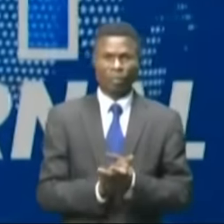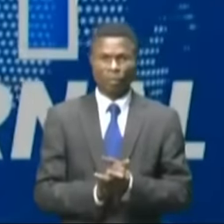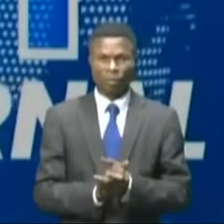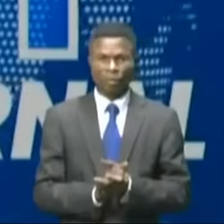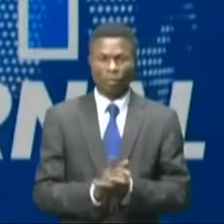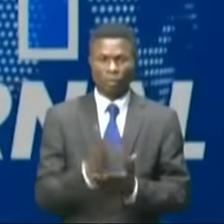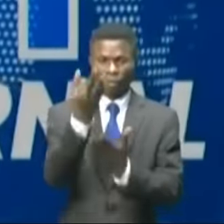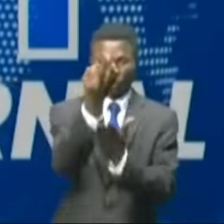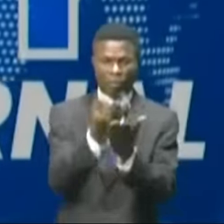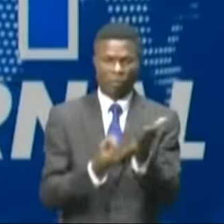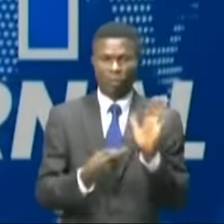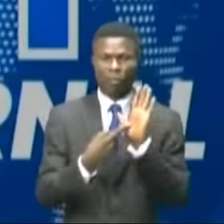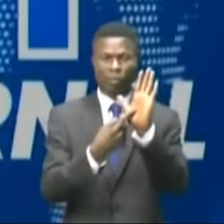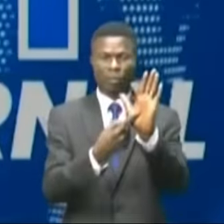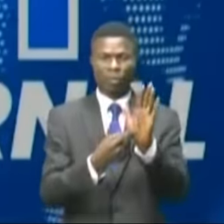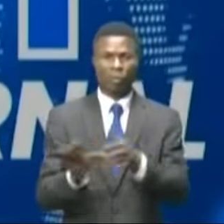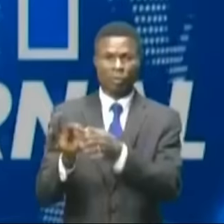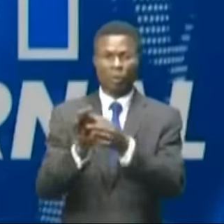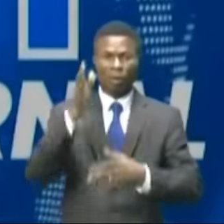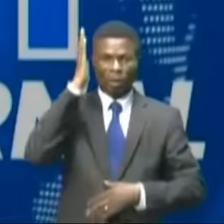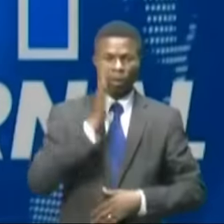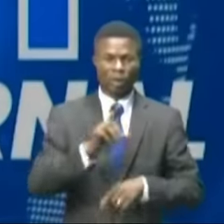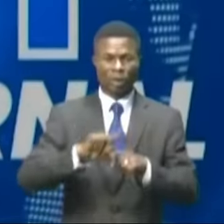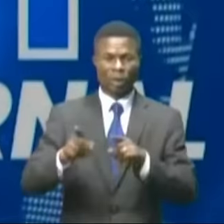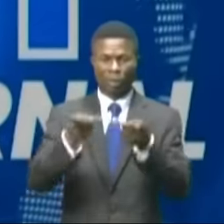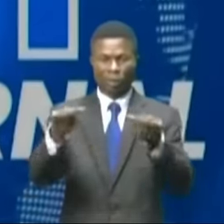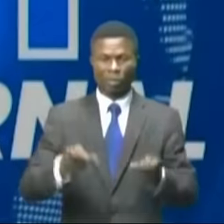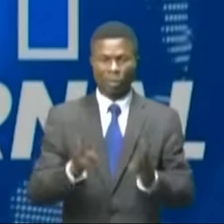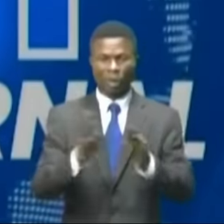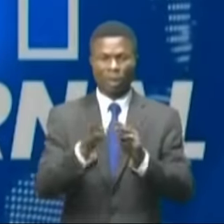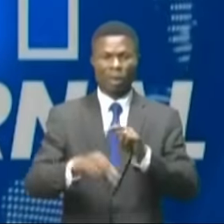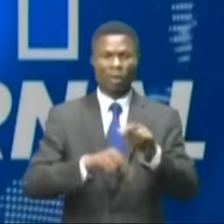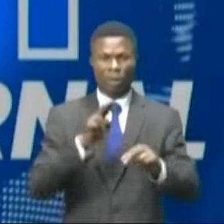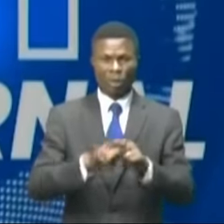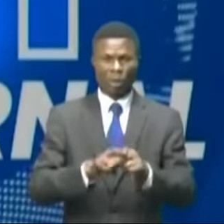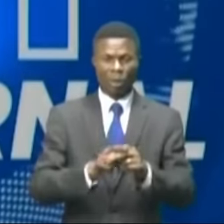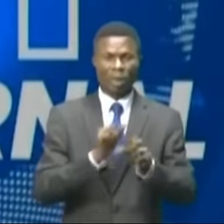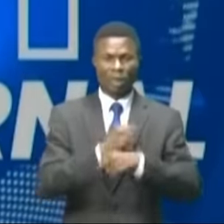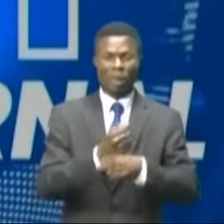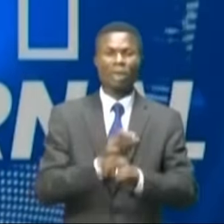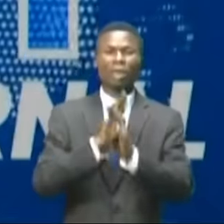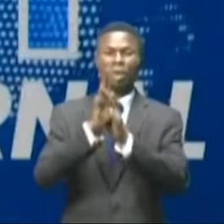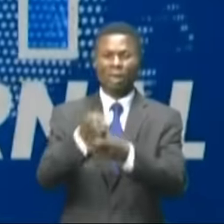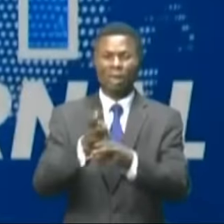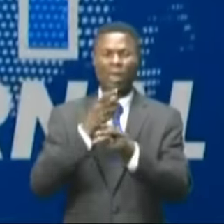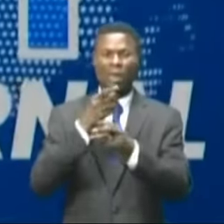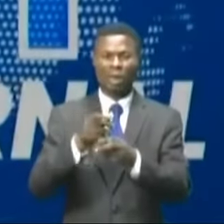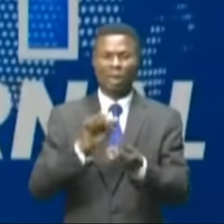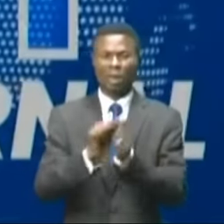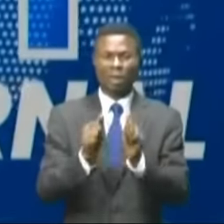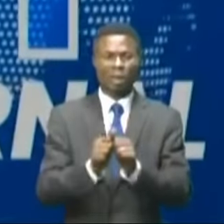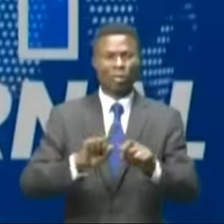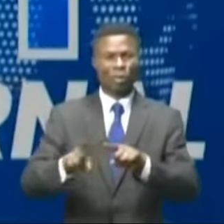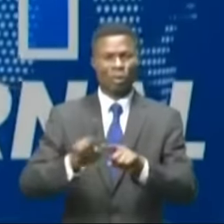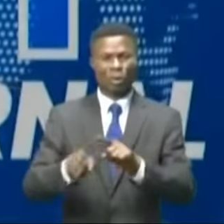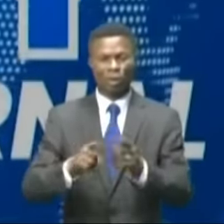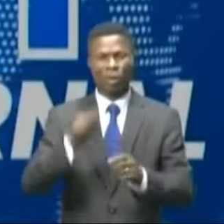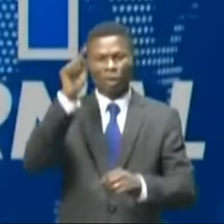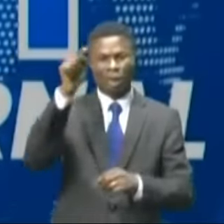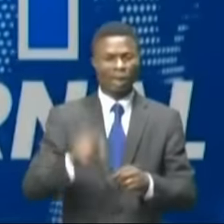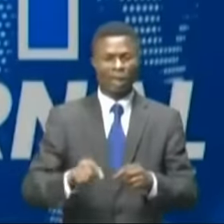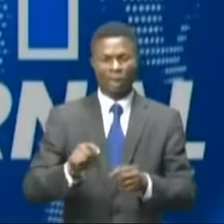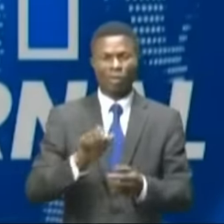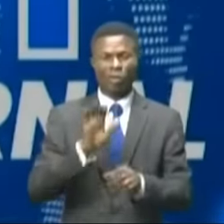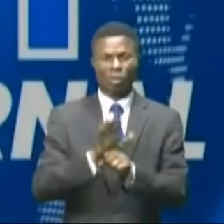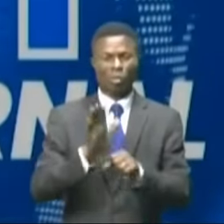La liste présentée par l'Union sacrée aux différents postes de l'Assemblée nationale suscite de réactions à sens divers et divise l'opinion.